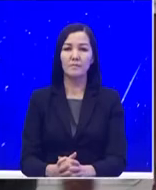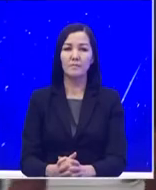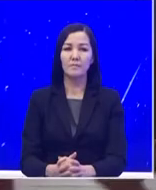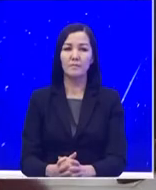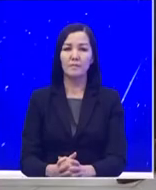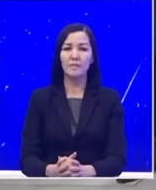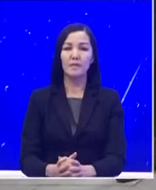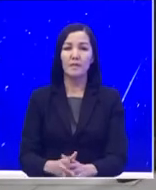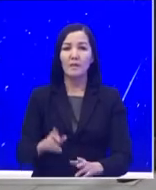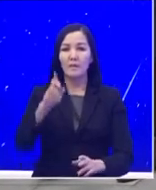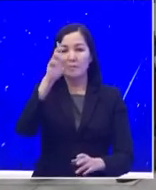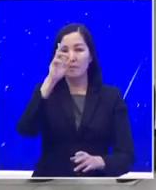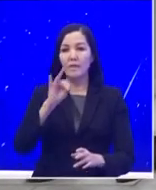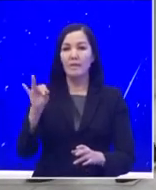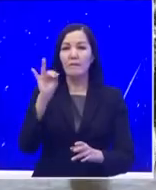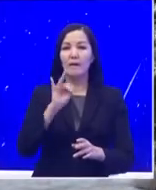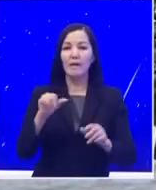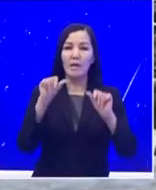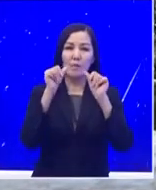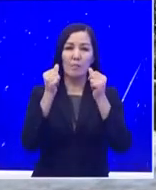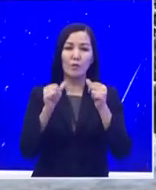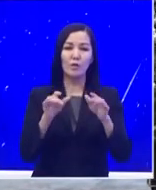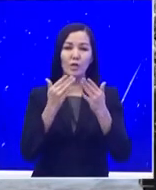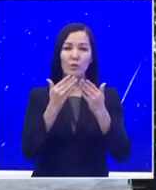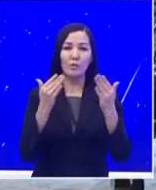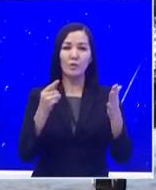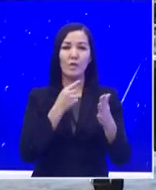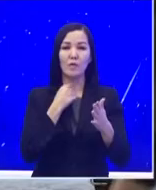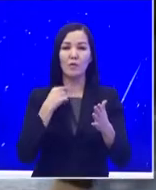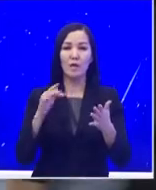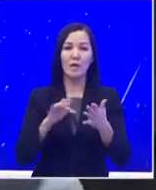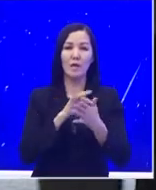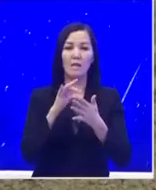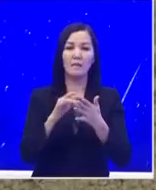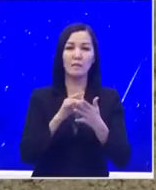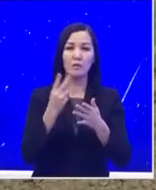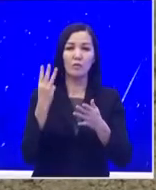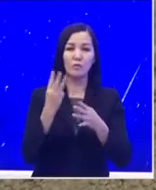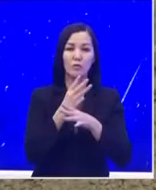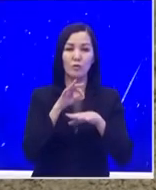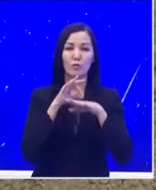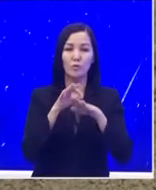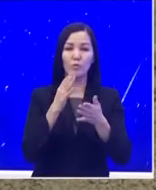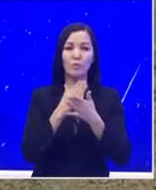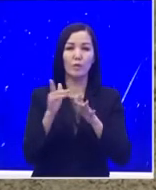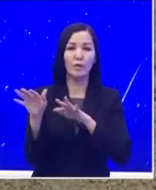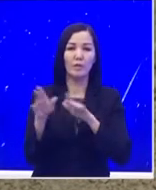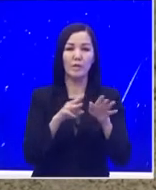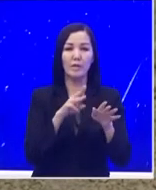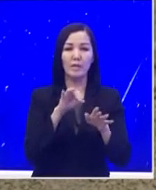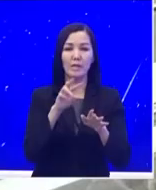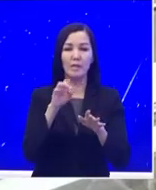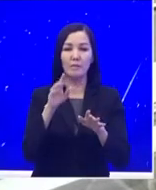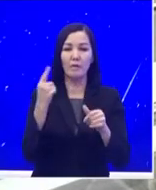Есік мемлекеттік тарихи мәдени қорық мұражайының көрмесі Талдықорған қаласында осымен 3-ші рет ұйымдастырылып отыр. Аталмыш шара Мұхамеджан